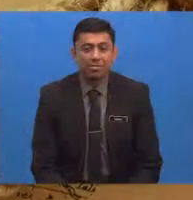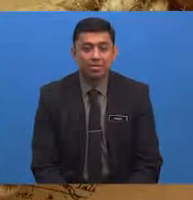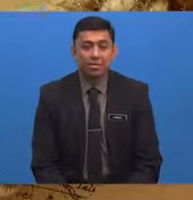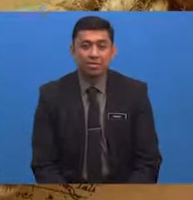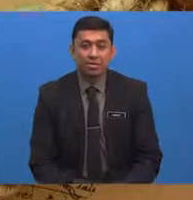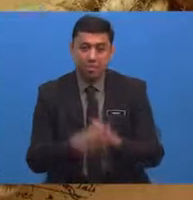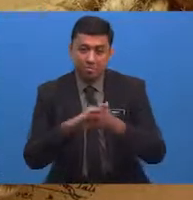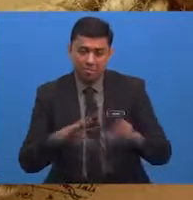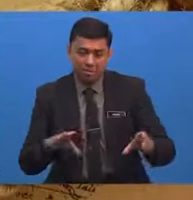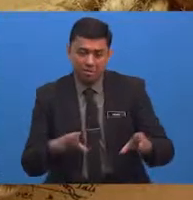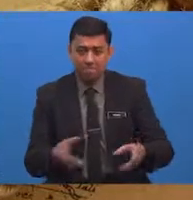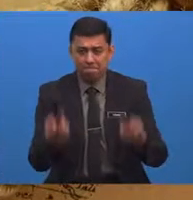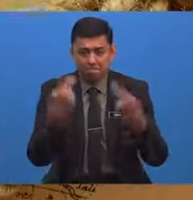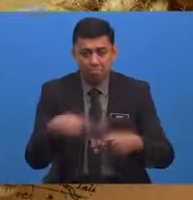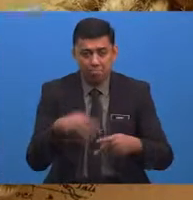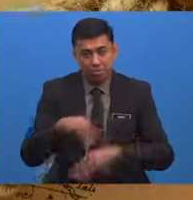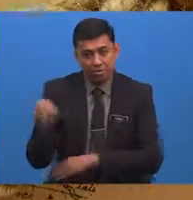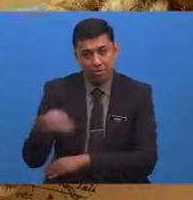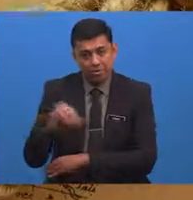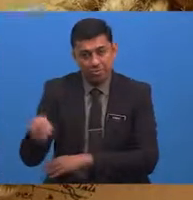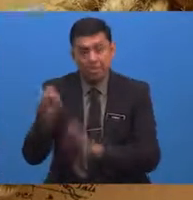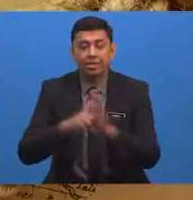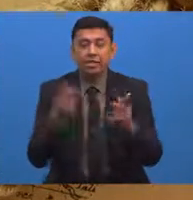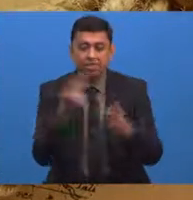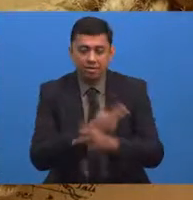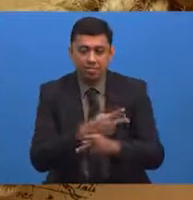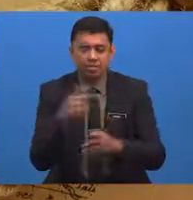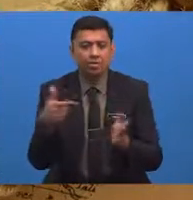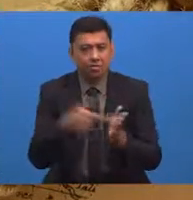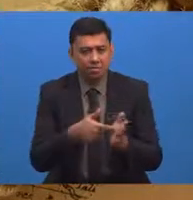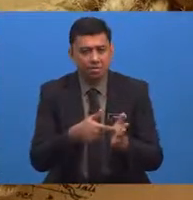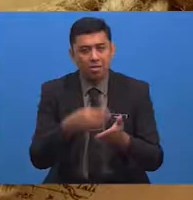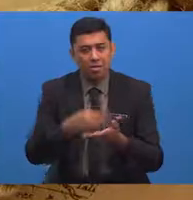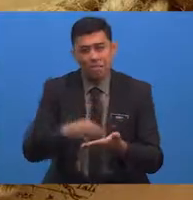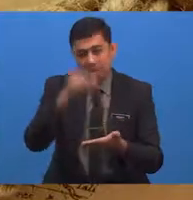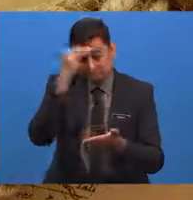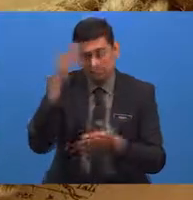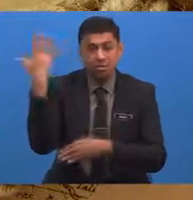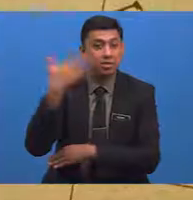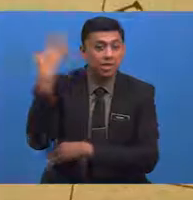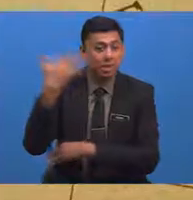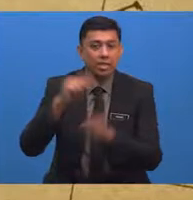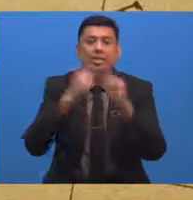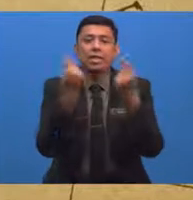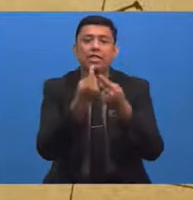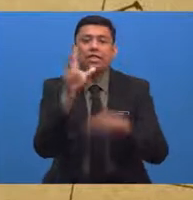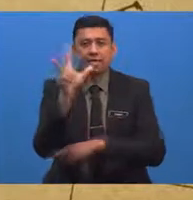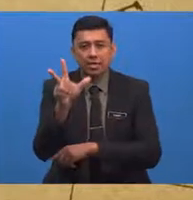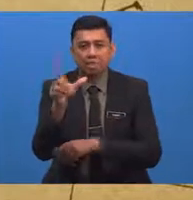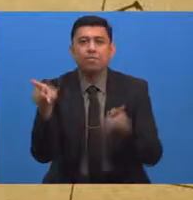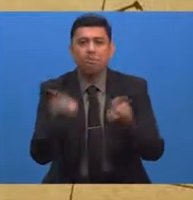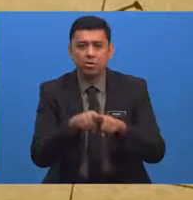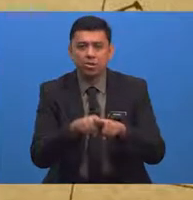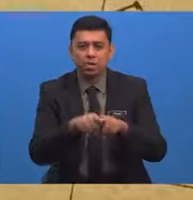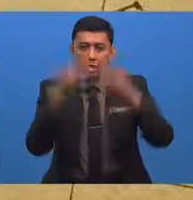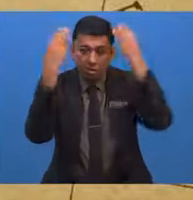Selamat bertemu kembali murid-murid. Sekali lagi, murid-murid akan belajar sejarah tingkatan 3 bersama saya,